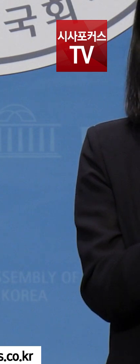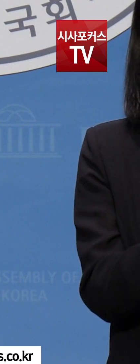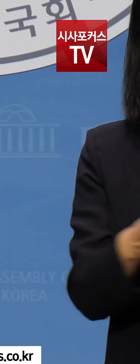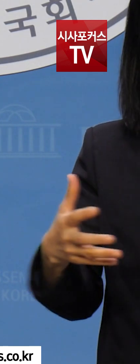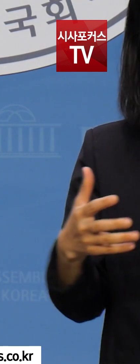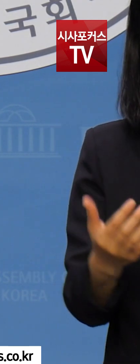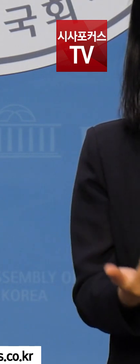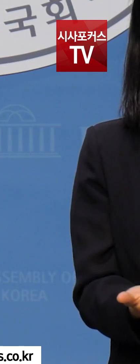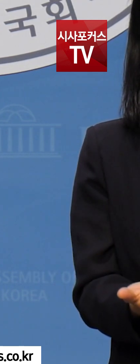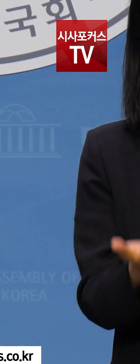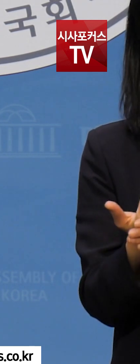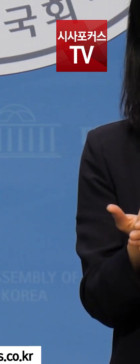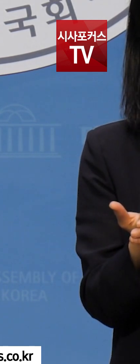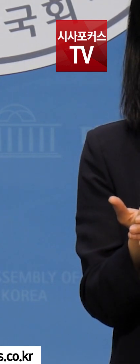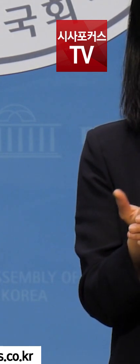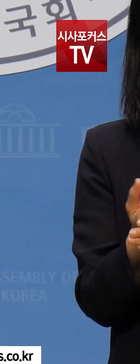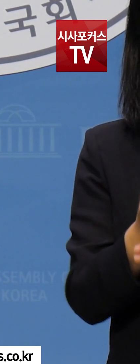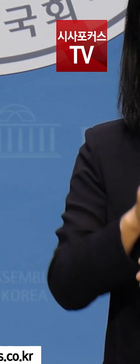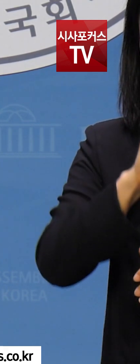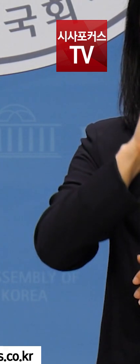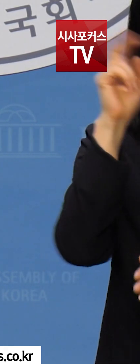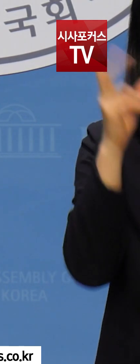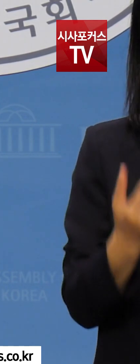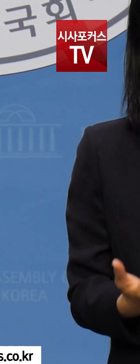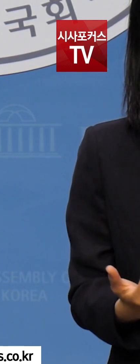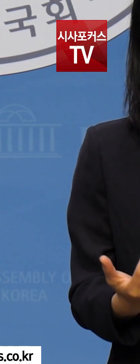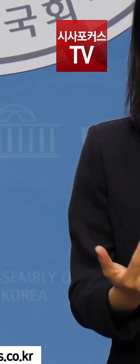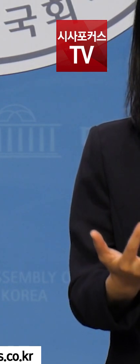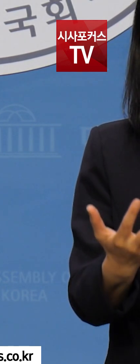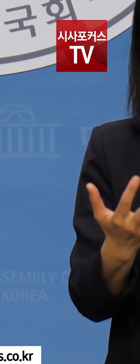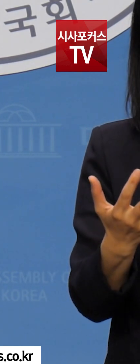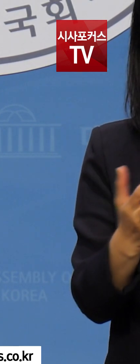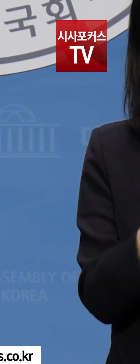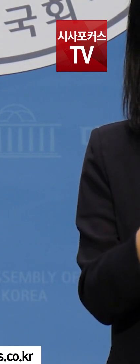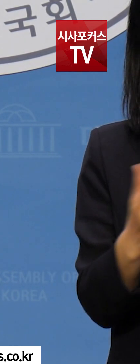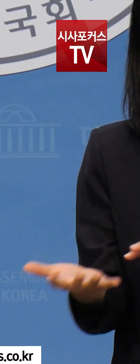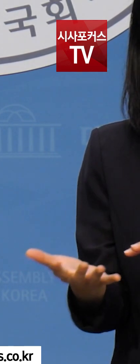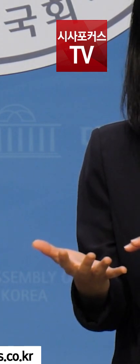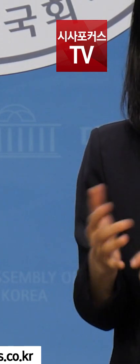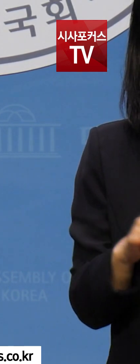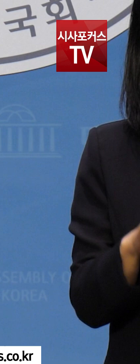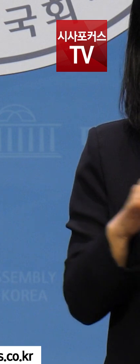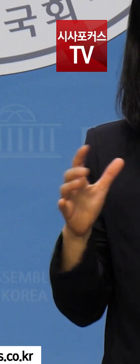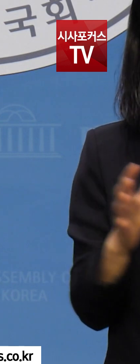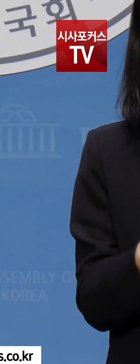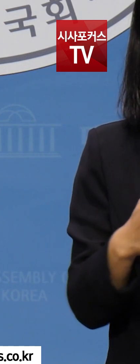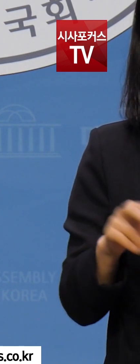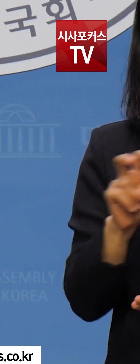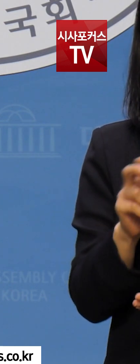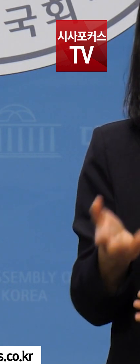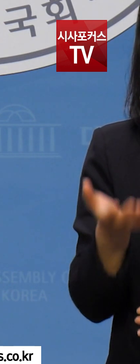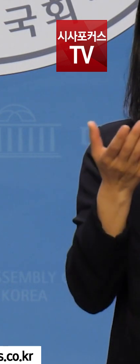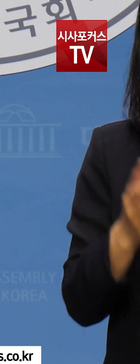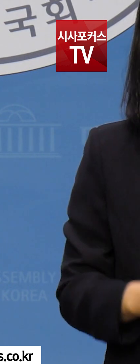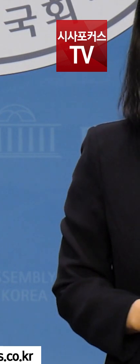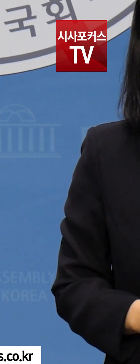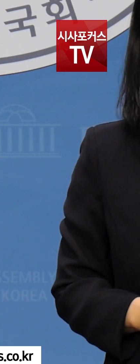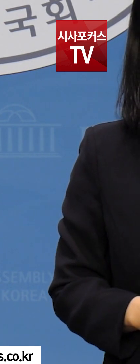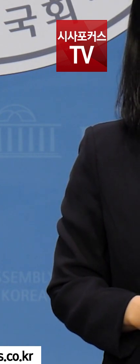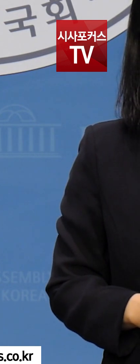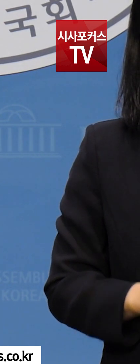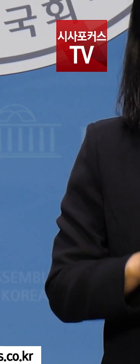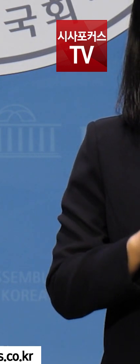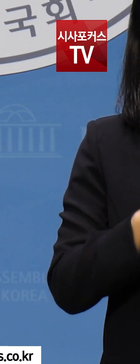화재는 순식간에 번졌고 20명이 넘는 사망 실종자가 나왔습니다. 마음